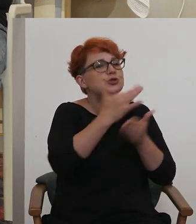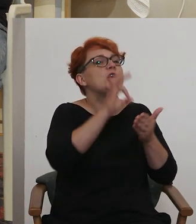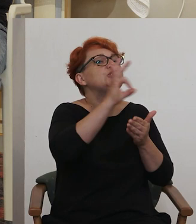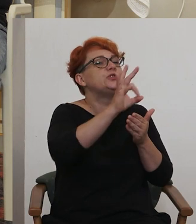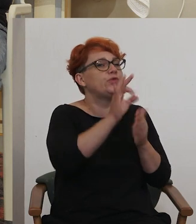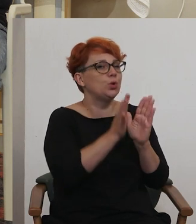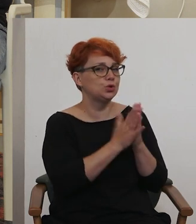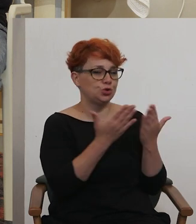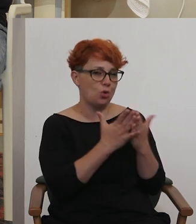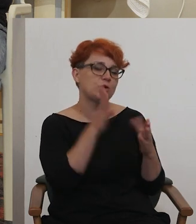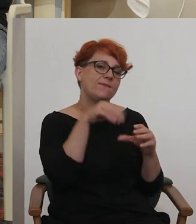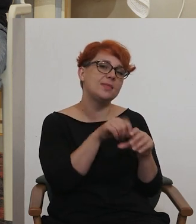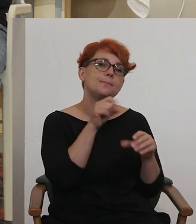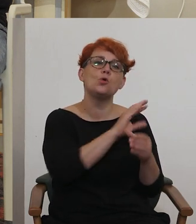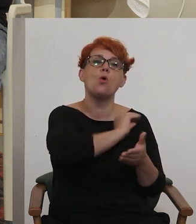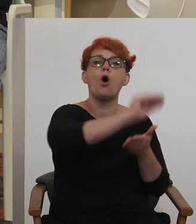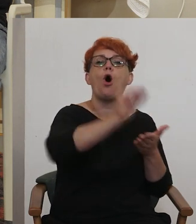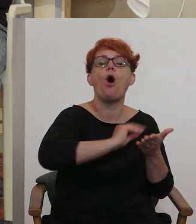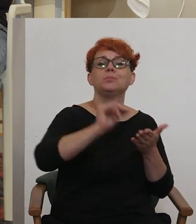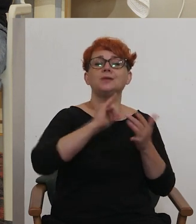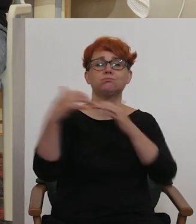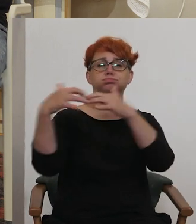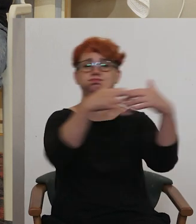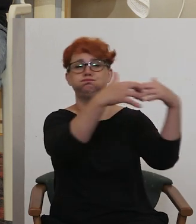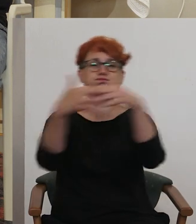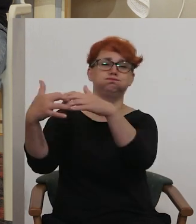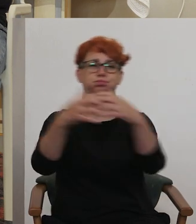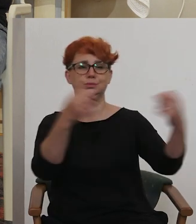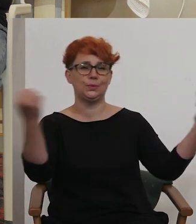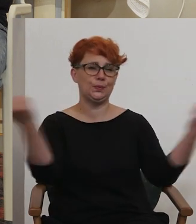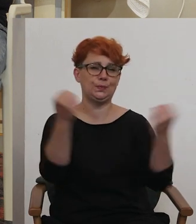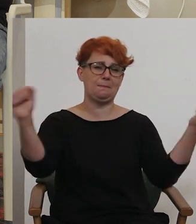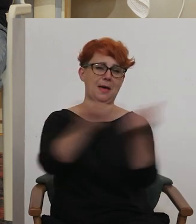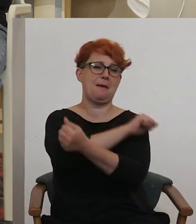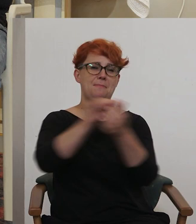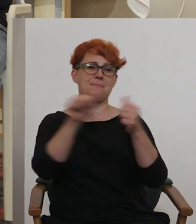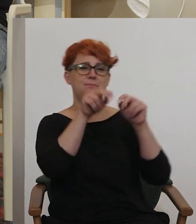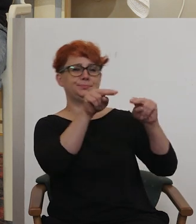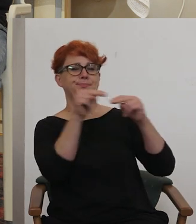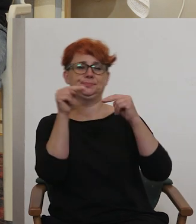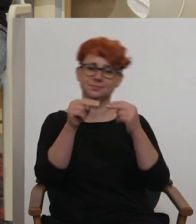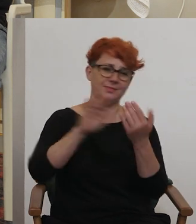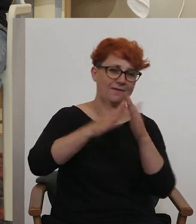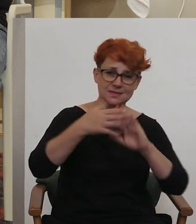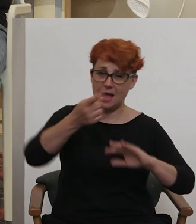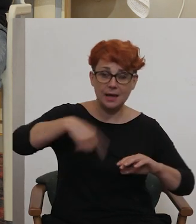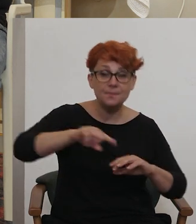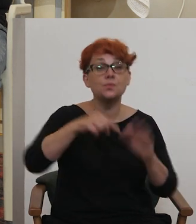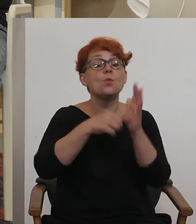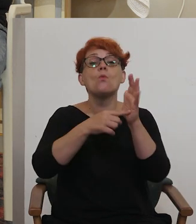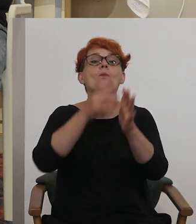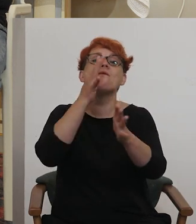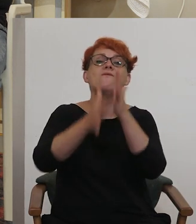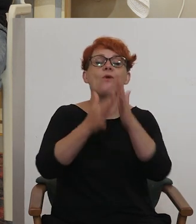książki zajmują opisy frontowych zmagań, bardzo ciężkich walk. Ta wojna jest przedstawiona nie w taki